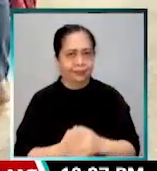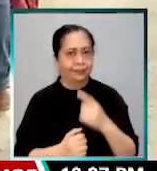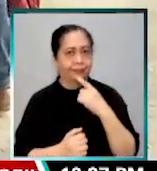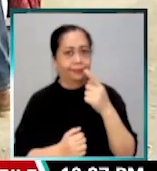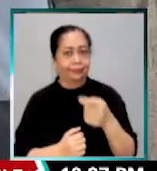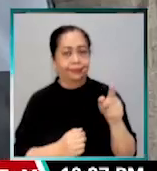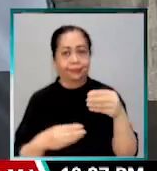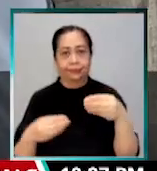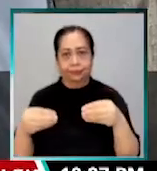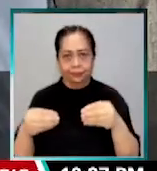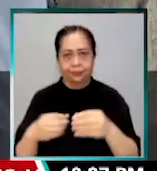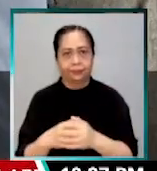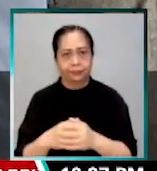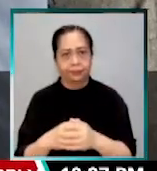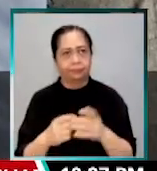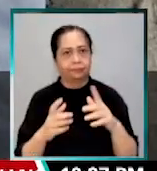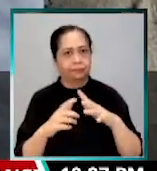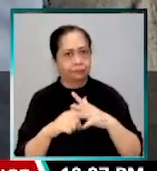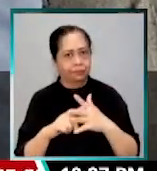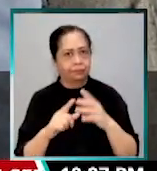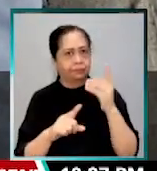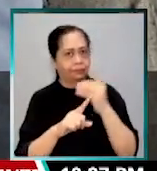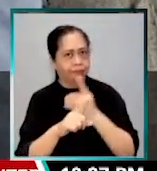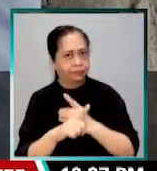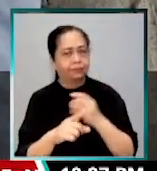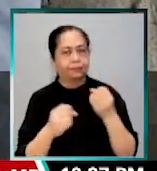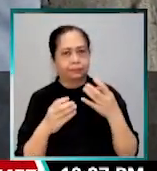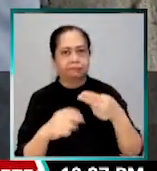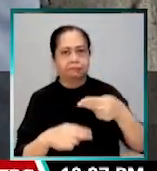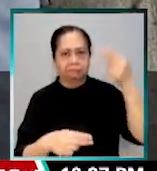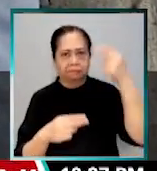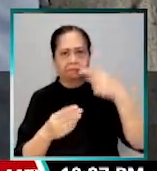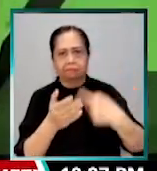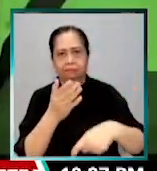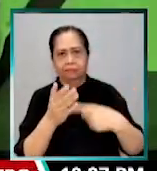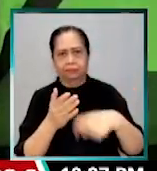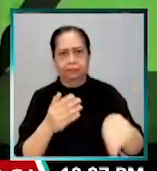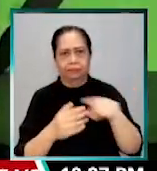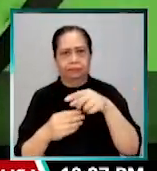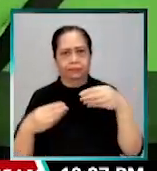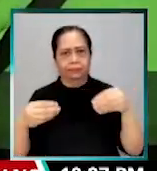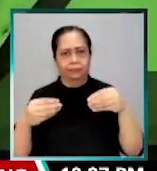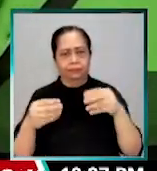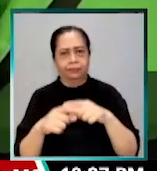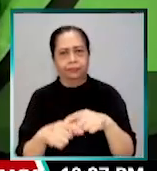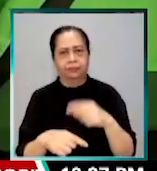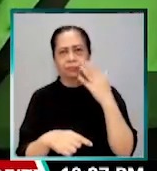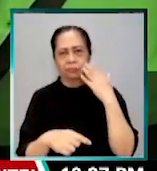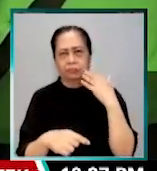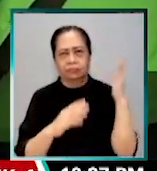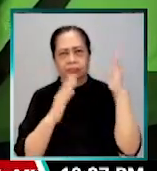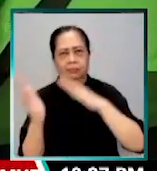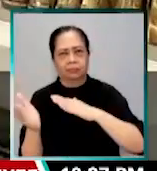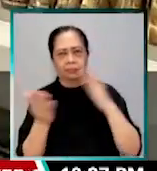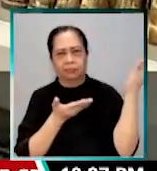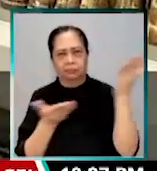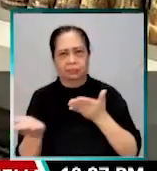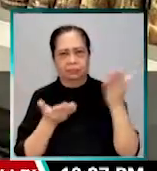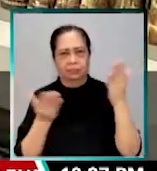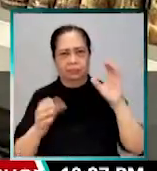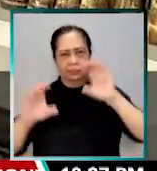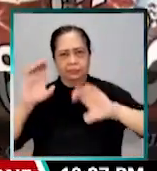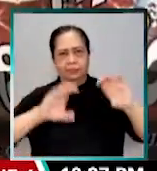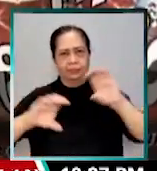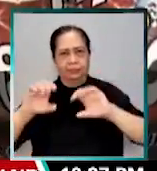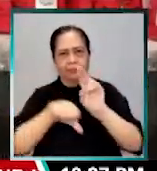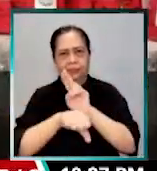nagtitinda, pagpasok pa lamang ng Disyembre, mataas na ang presyo ng mga ito. Kulang at delayed daw kasi ang dating ng mga kemikal na ginagamit